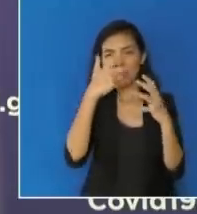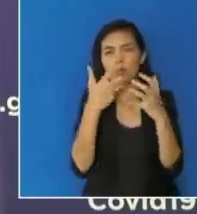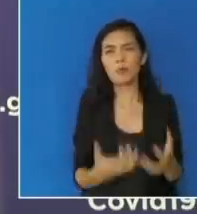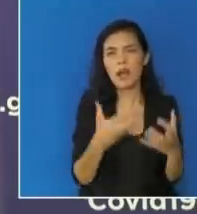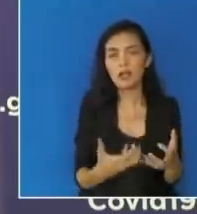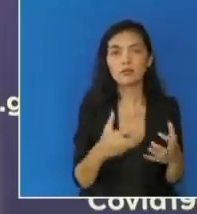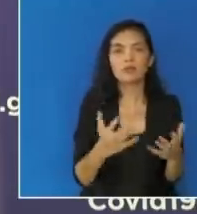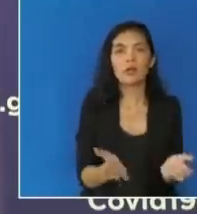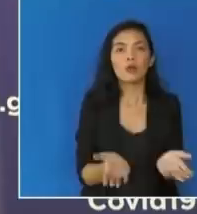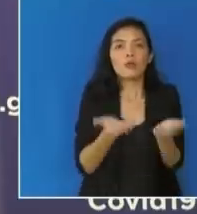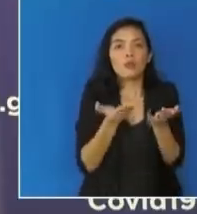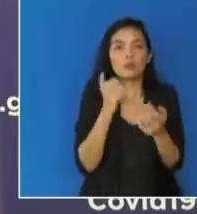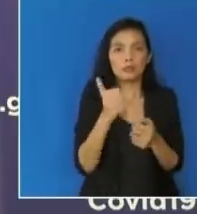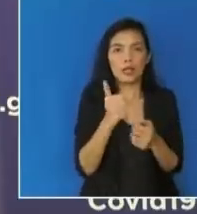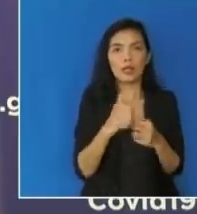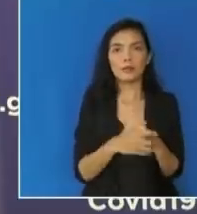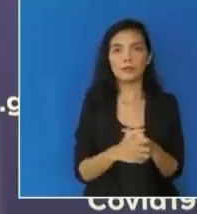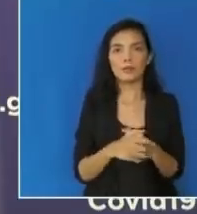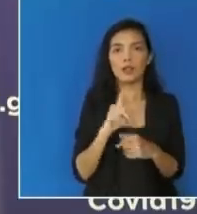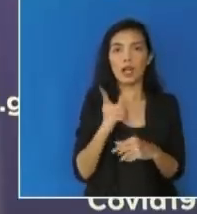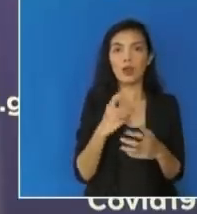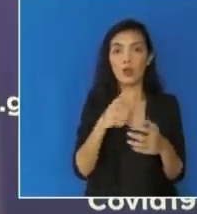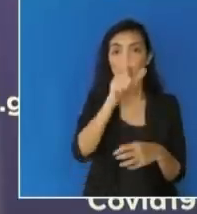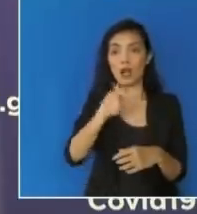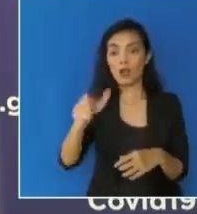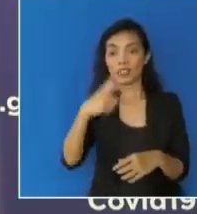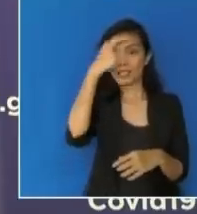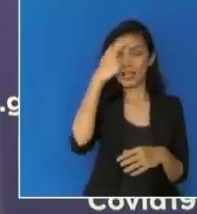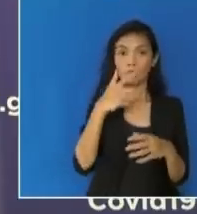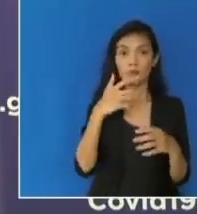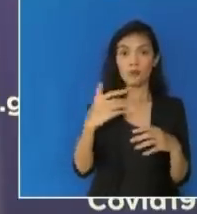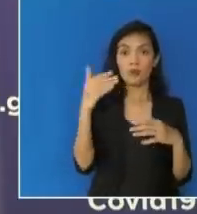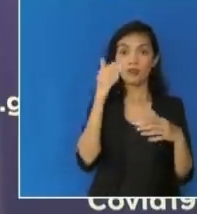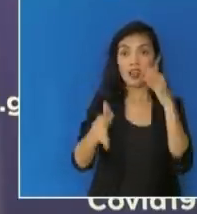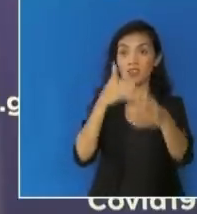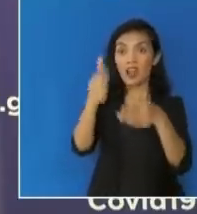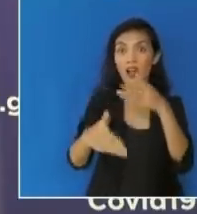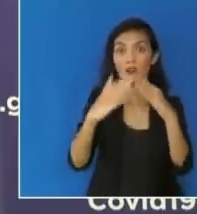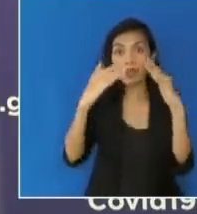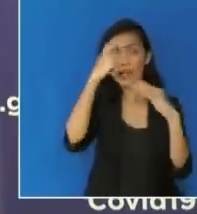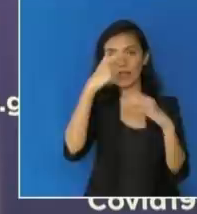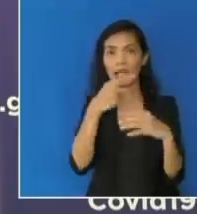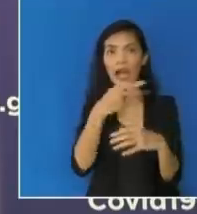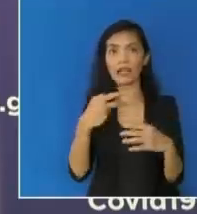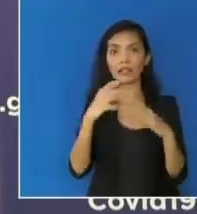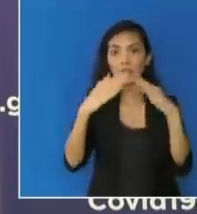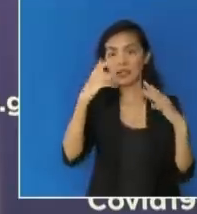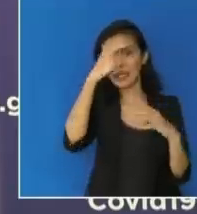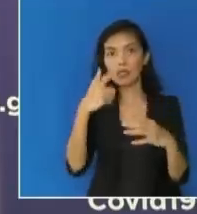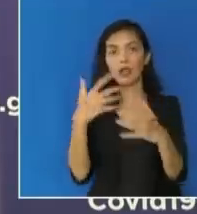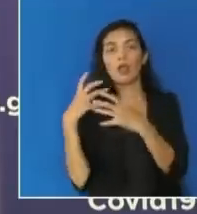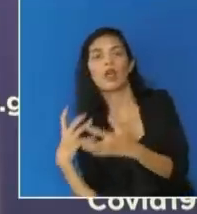beban perawatan di rumah sakit. Semakin banyak pasien yang dirawat akan semakin berat beban kita untuk